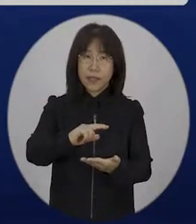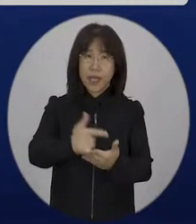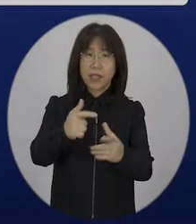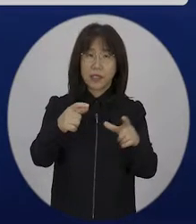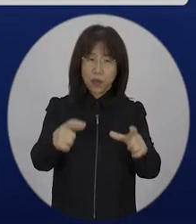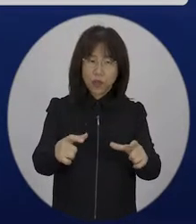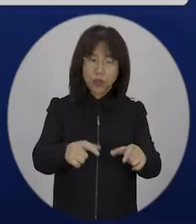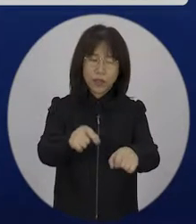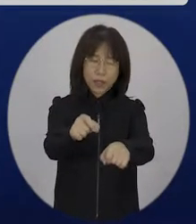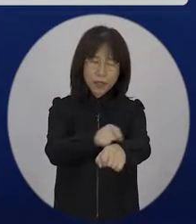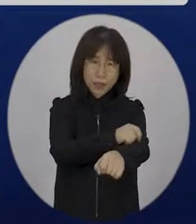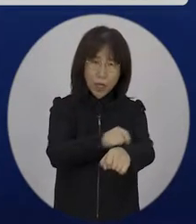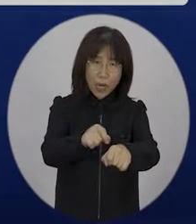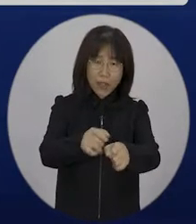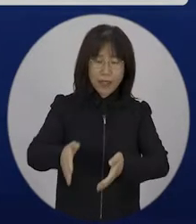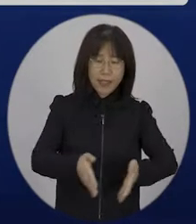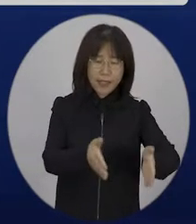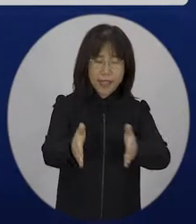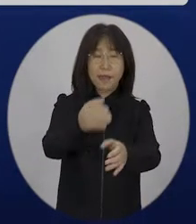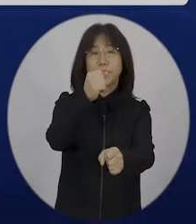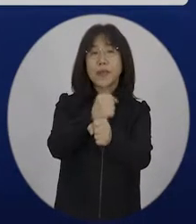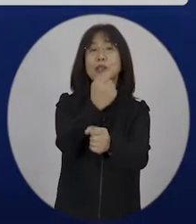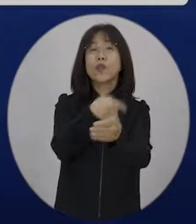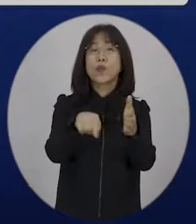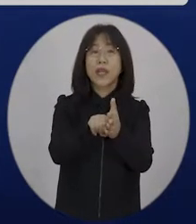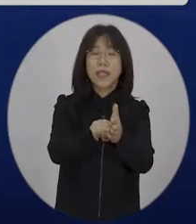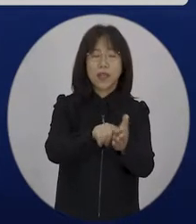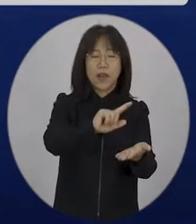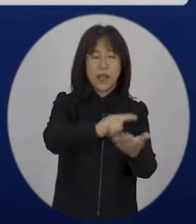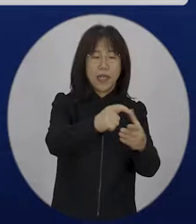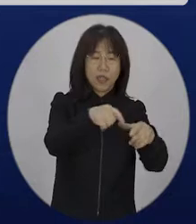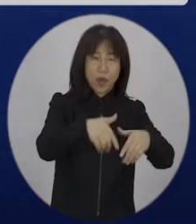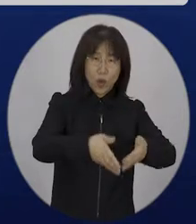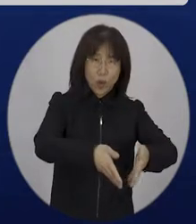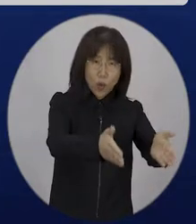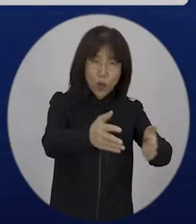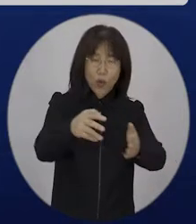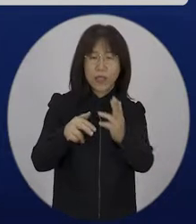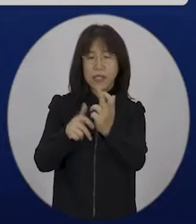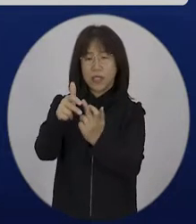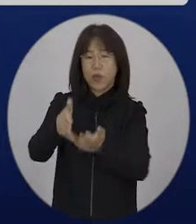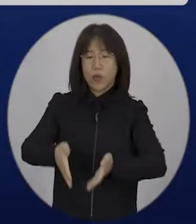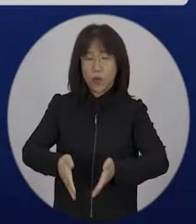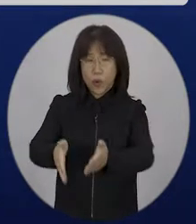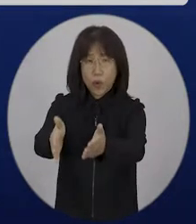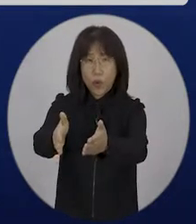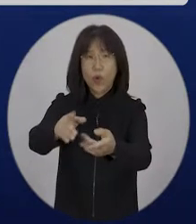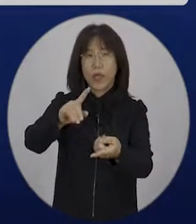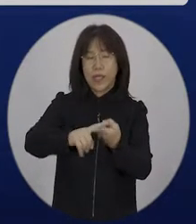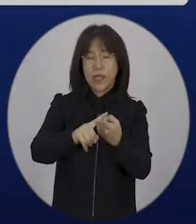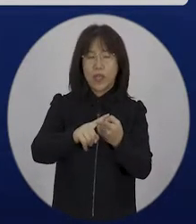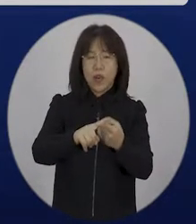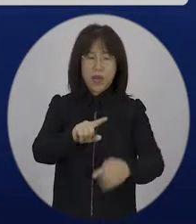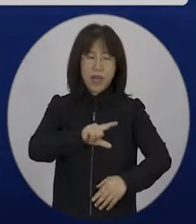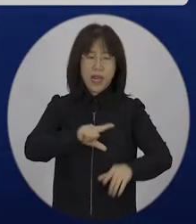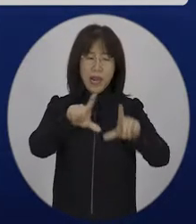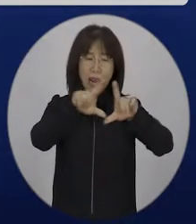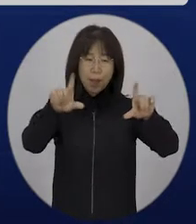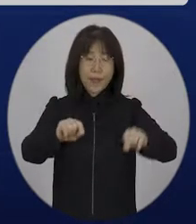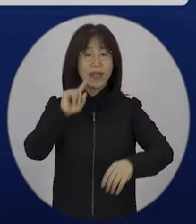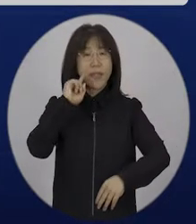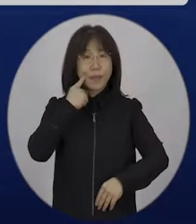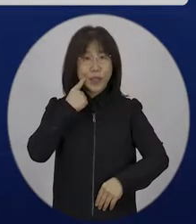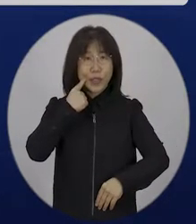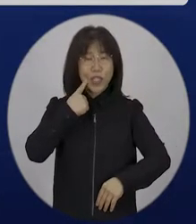강서구만의 특색 있고 아름다운 거리를 만들기 위해 강서로와 등촌로 일대를 중심으로 추진한 간판이 아름다운